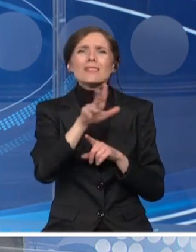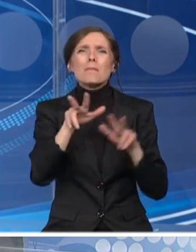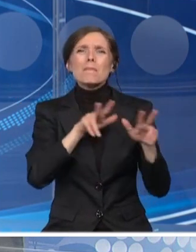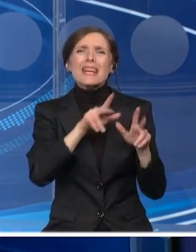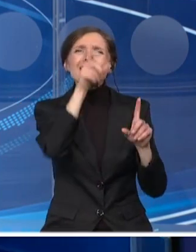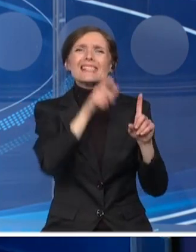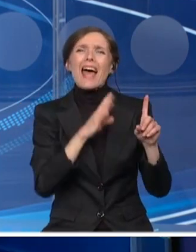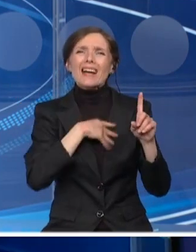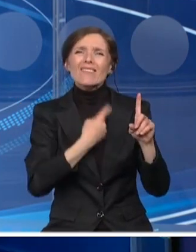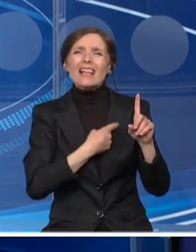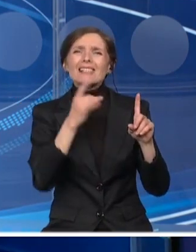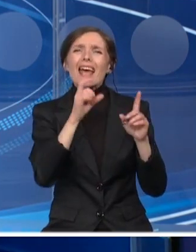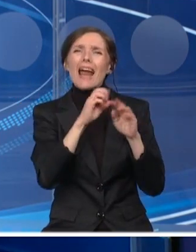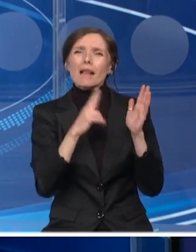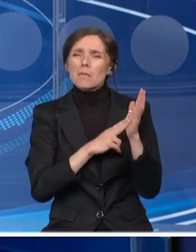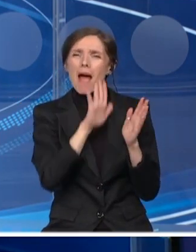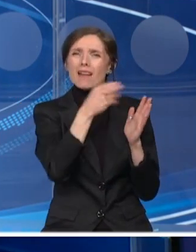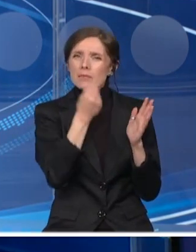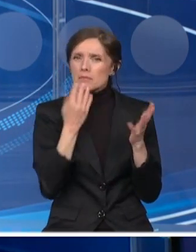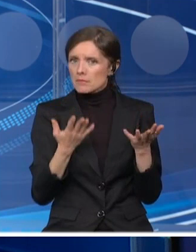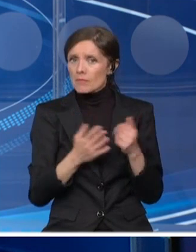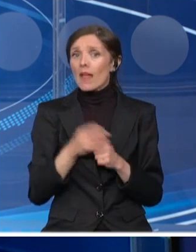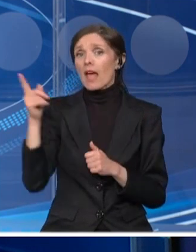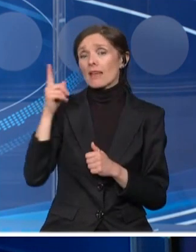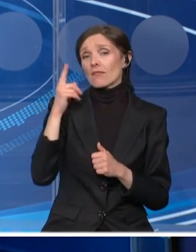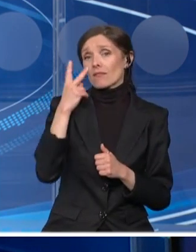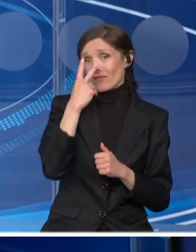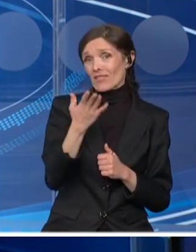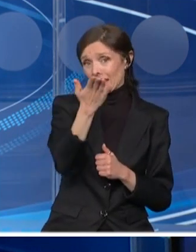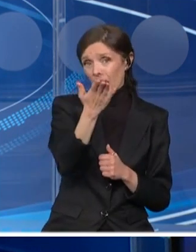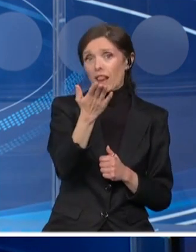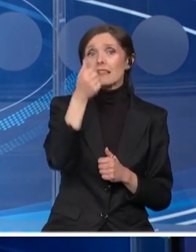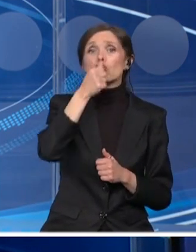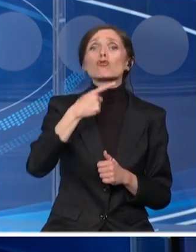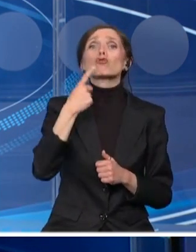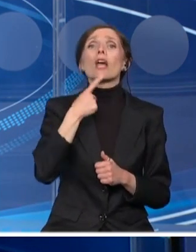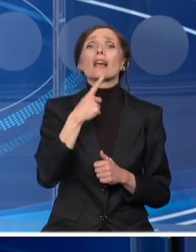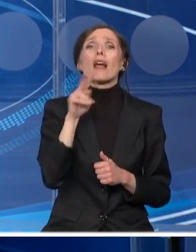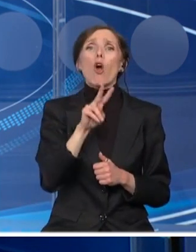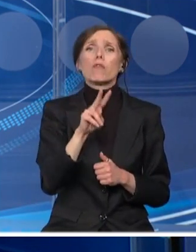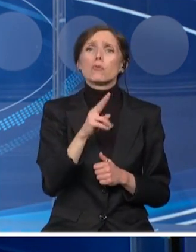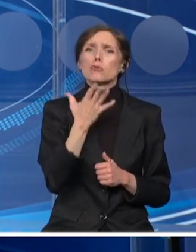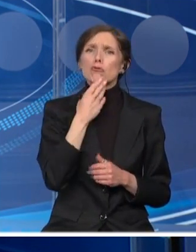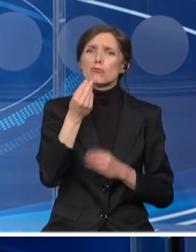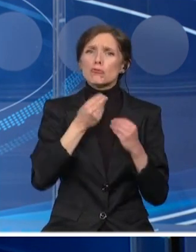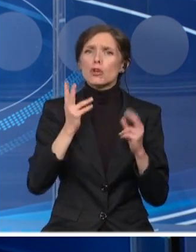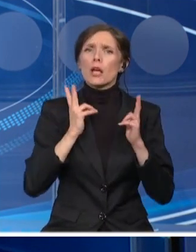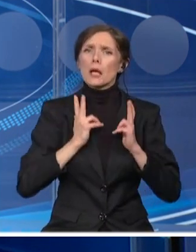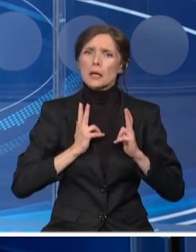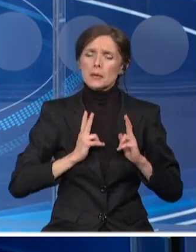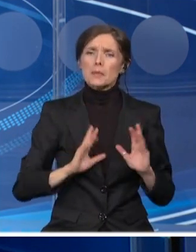Pa, mogli ste da vidite i samu izjavu predsednika Vučića, kakva je bila smirena,